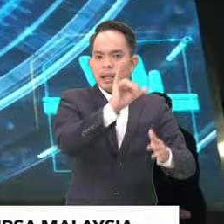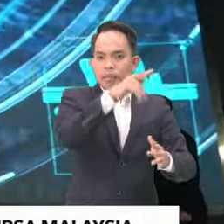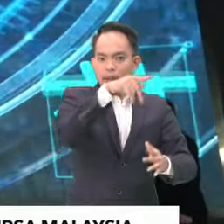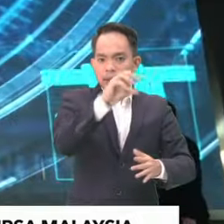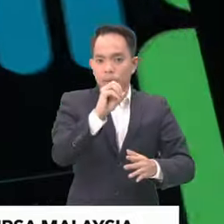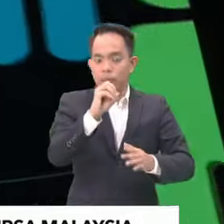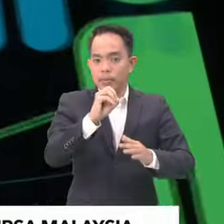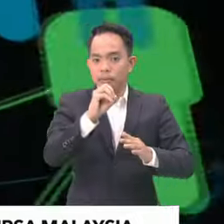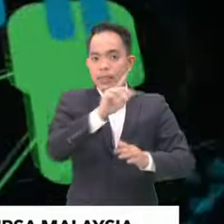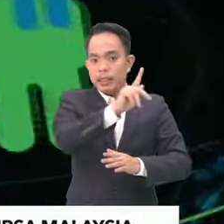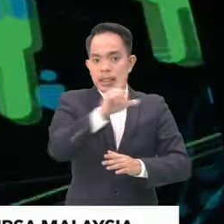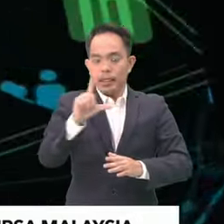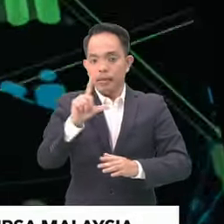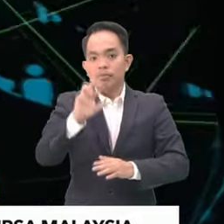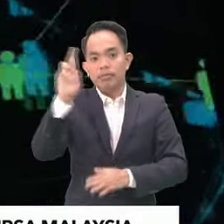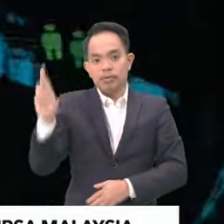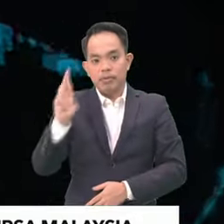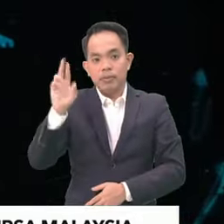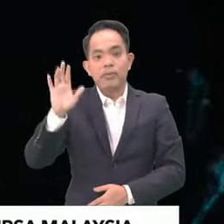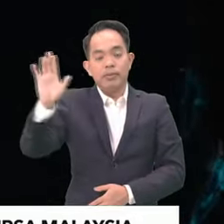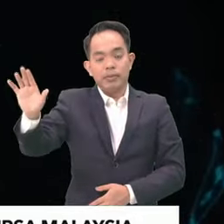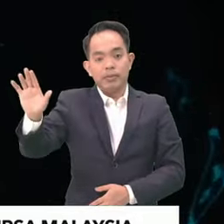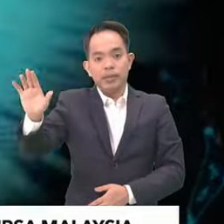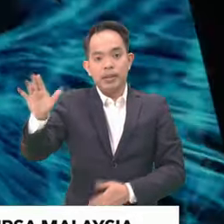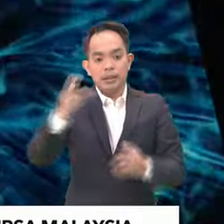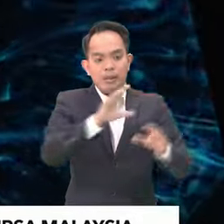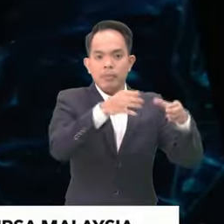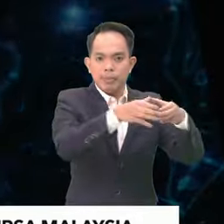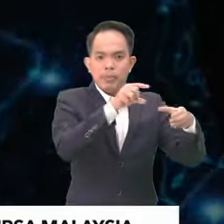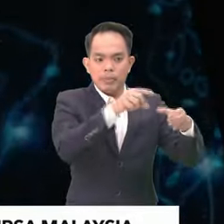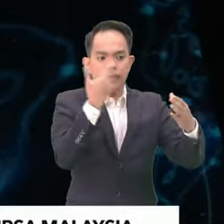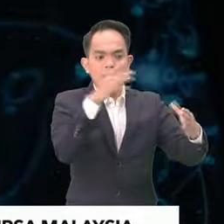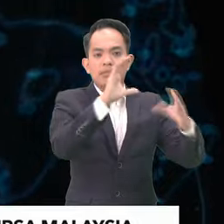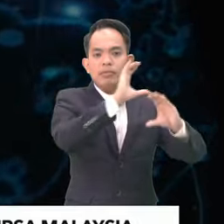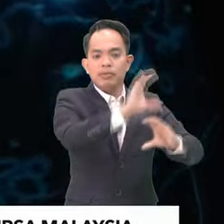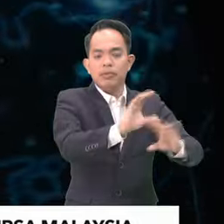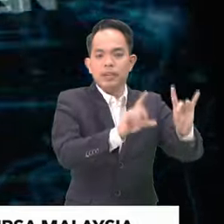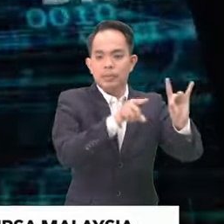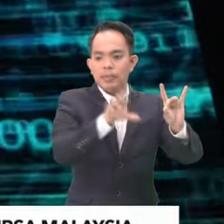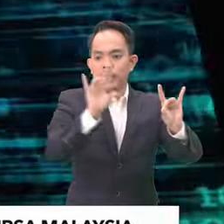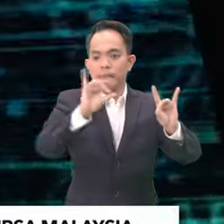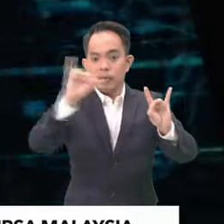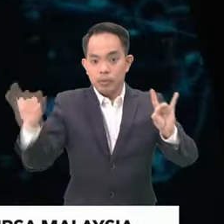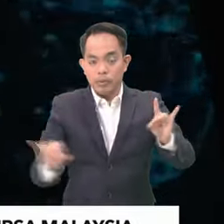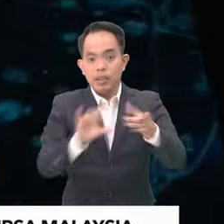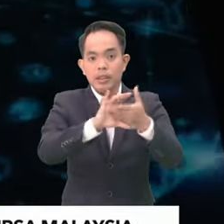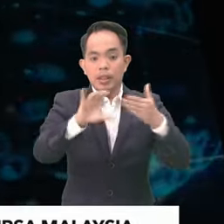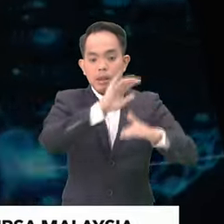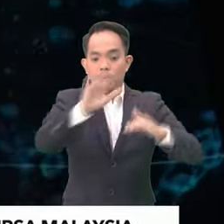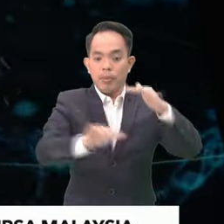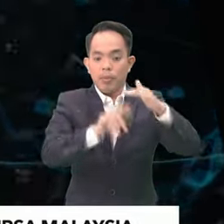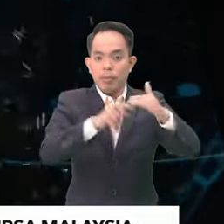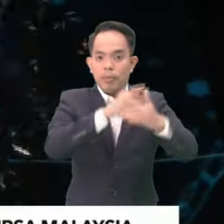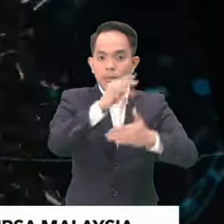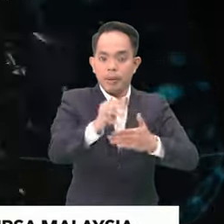Ibu Negara pada Rabu. Tambah Muhammad Hazani, MTDC telah melabur RM8.8 juta dalam Three Rand Berhad di bawah program Dana